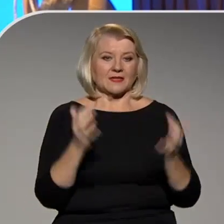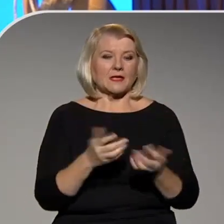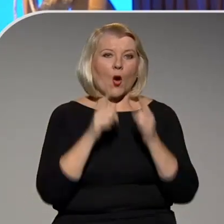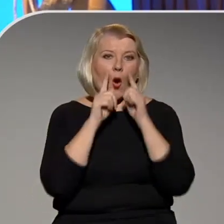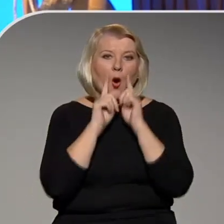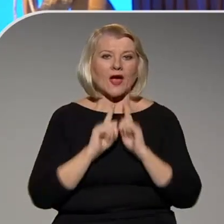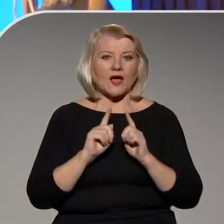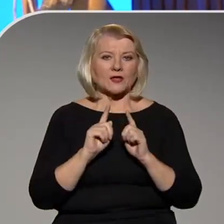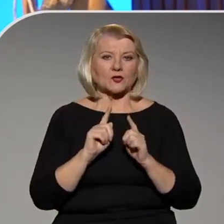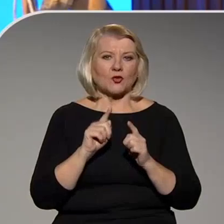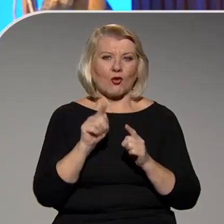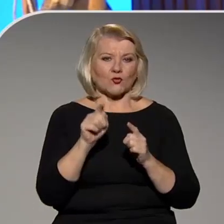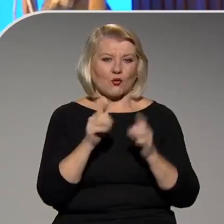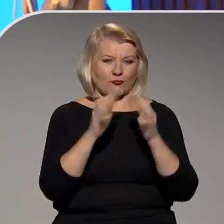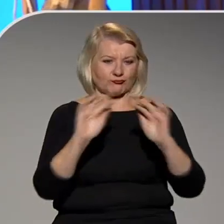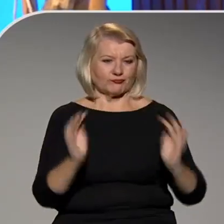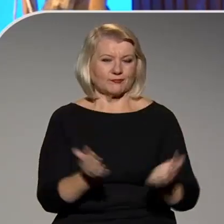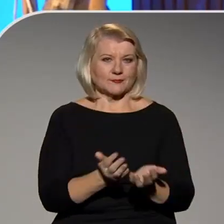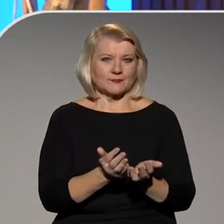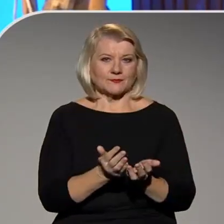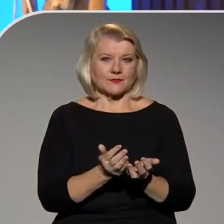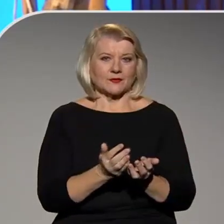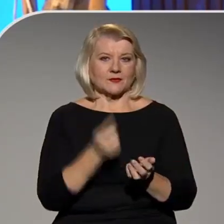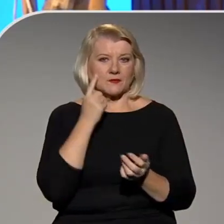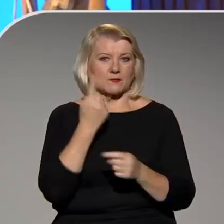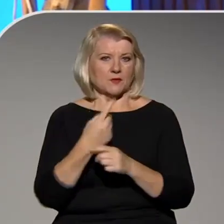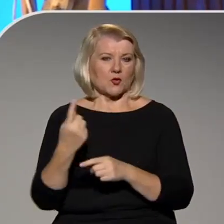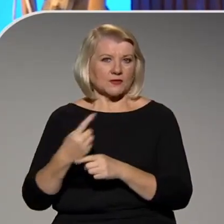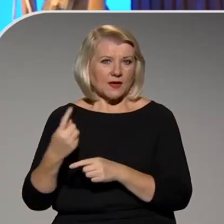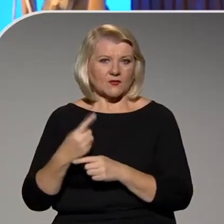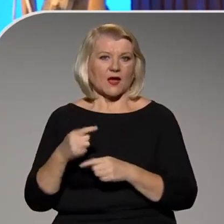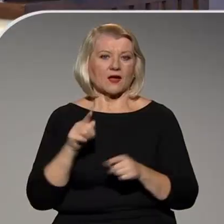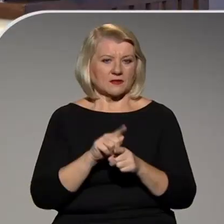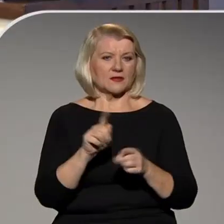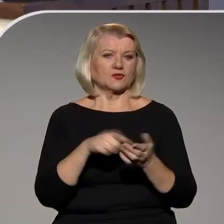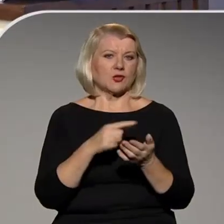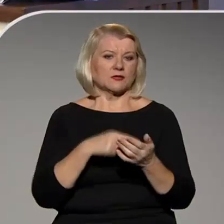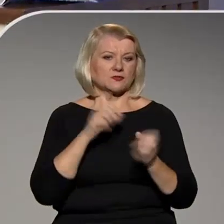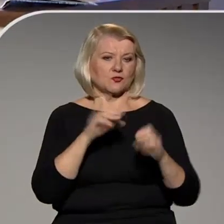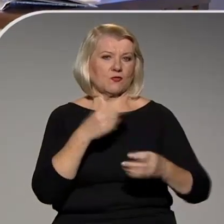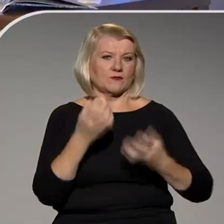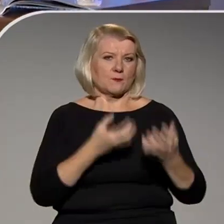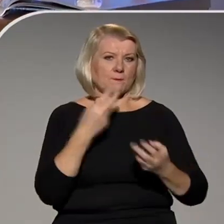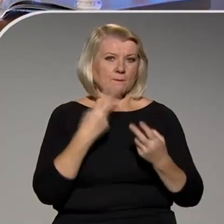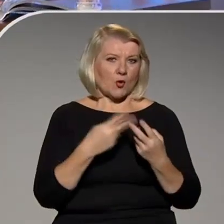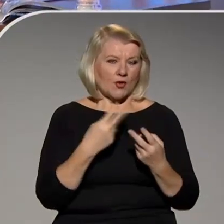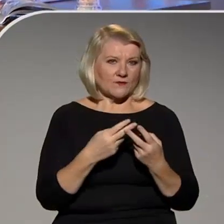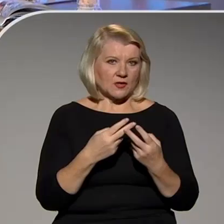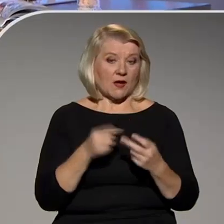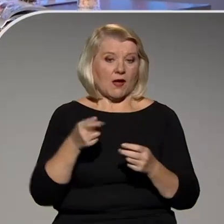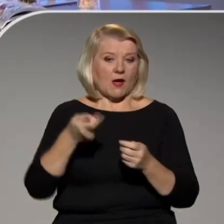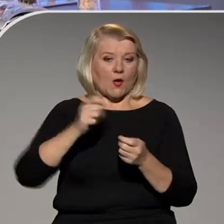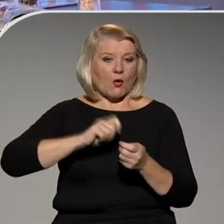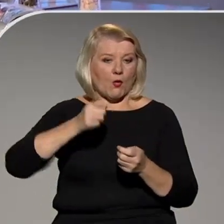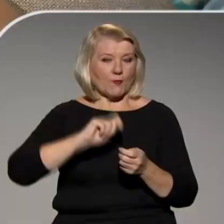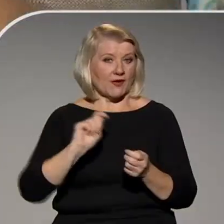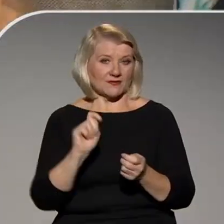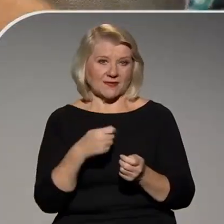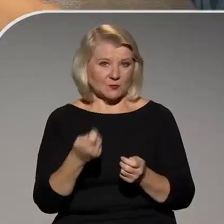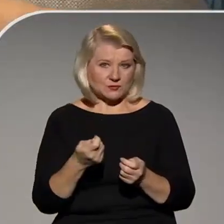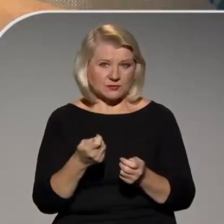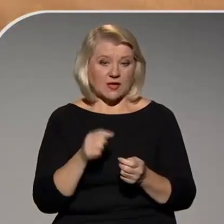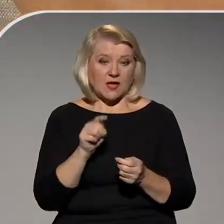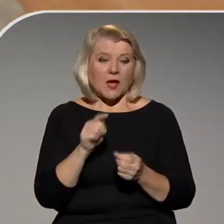Hokkaido, kterou takhle známe a často s ní vaříme polívky, tak ta se nemusí loupat a právě díky